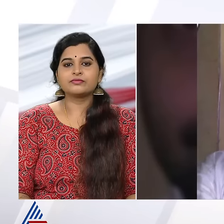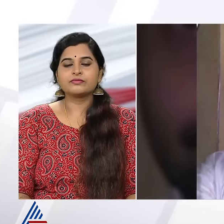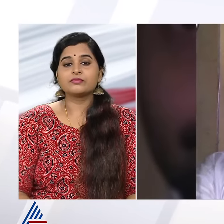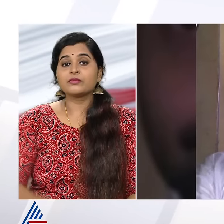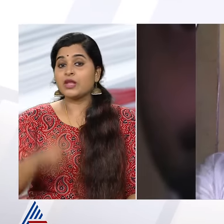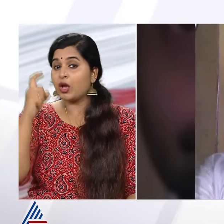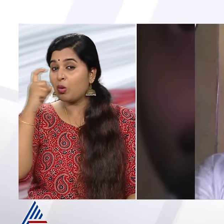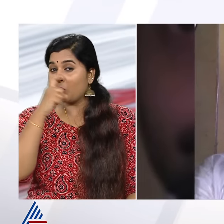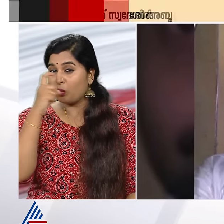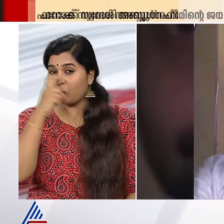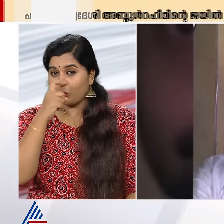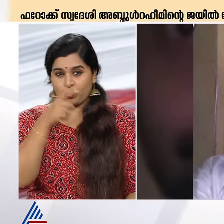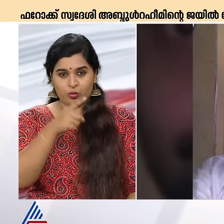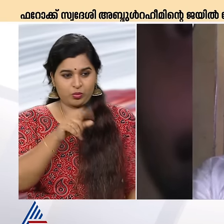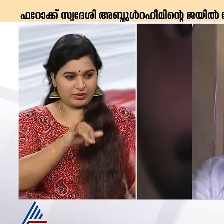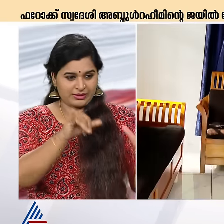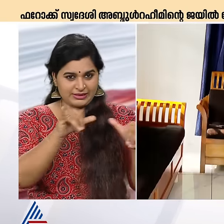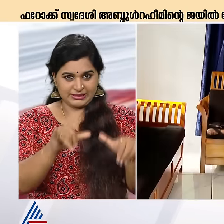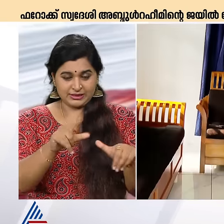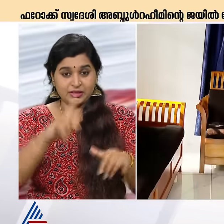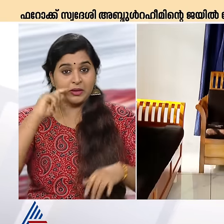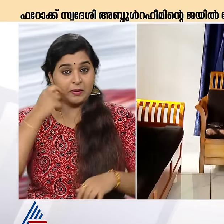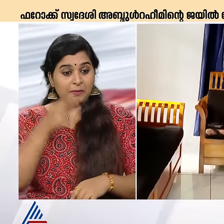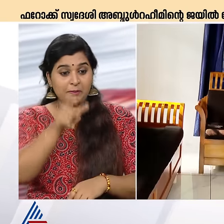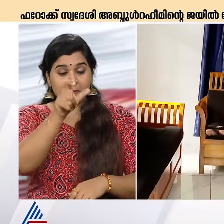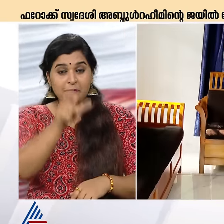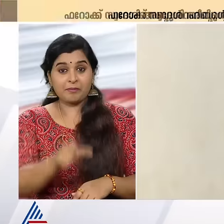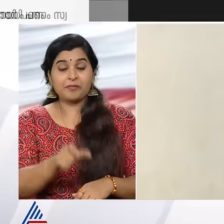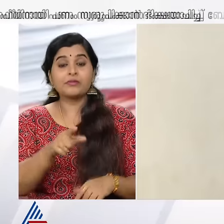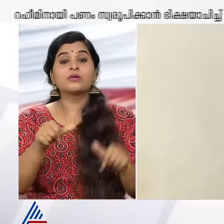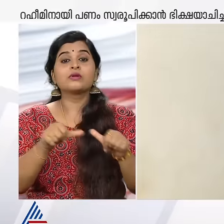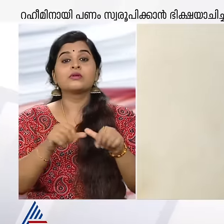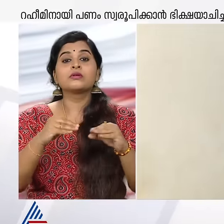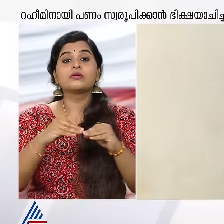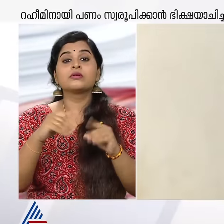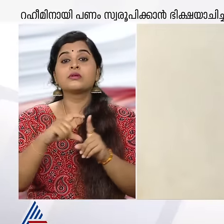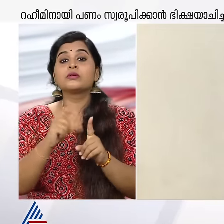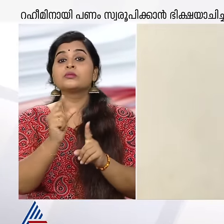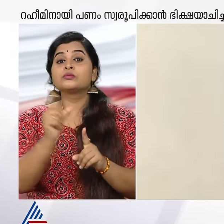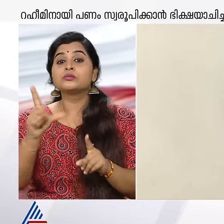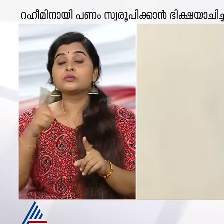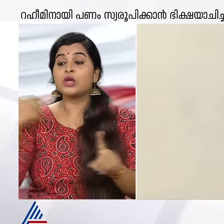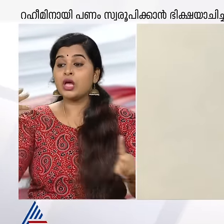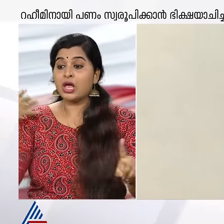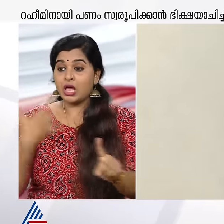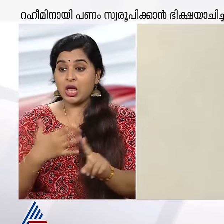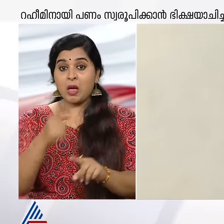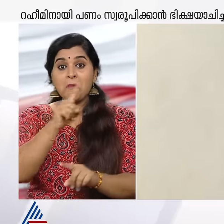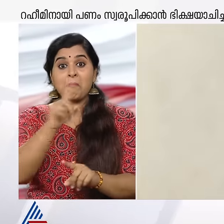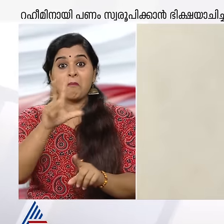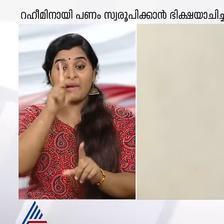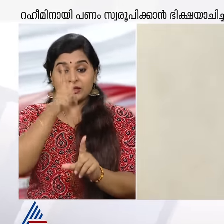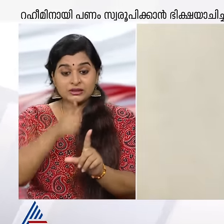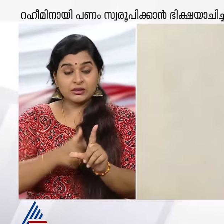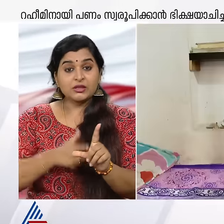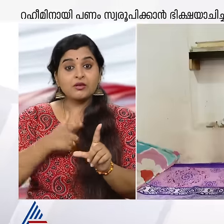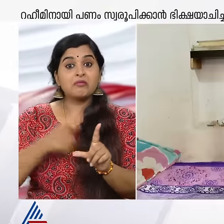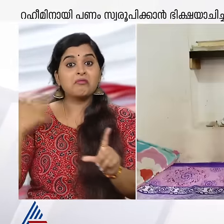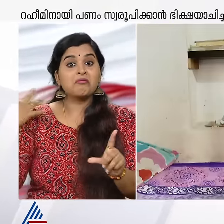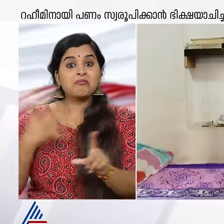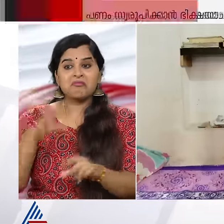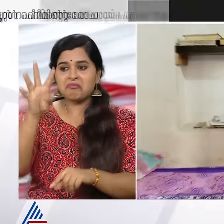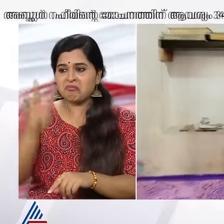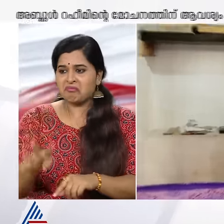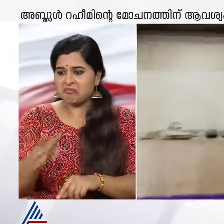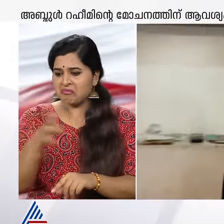കോഴിക്കോട് ഫറൂഖ് സ്വദേശി അബ്ദുൾ റഹീം കഴിഞ്ഞ 18 വർഷമായി സൗദിയിൽ ജയിലിലാണ്. സ്പോൺസറുടെ മകന്റെ മരണത്തിന്